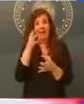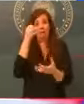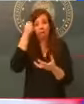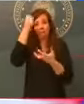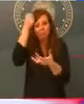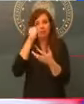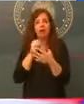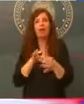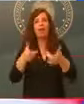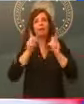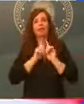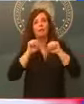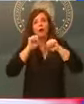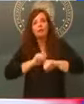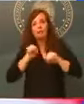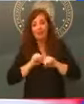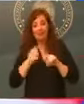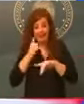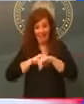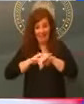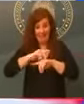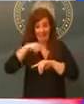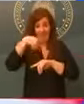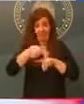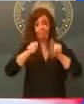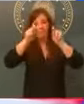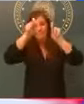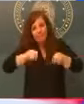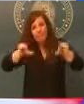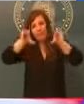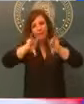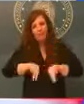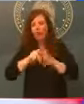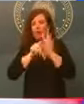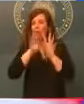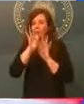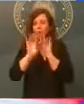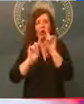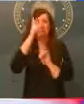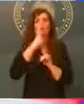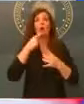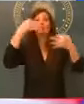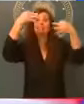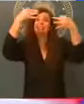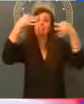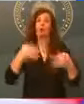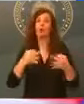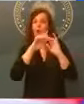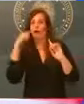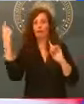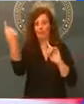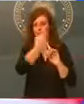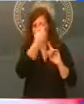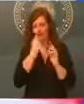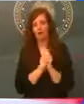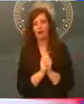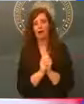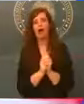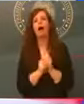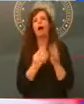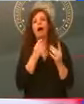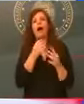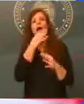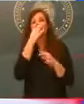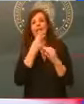ripartire a settembre in piena sicurezza, ci dovrà consentire di avere una scuola più